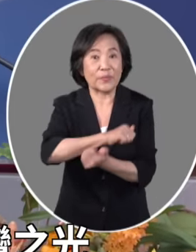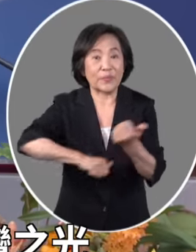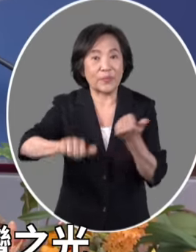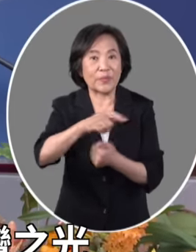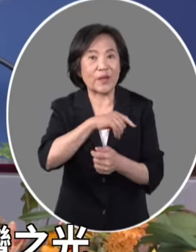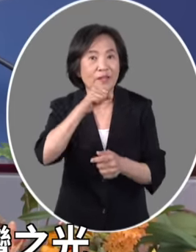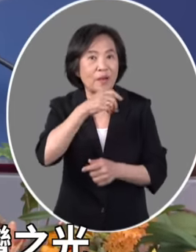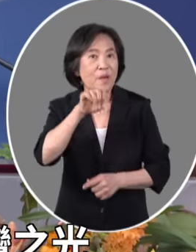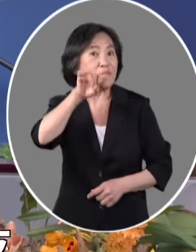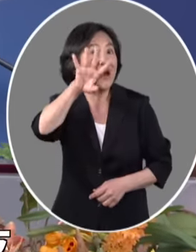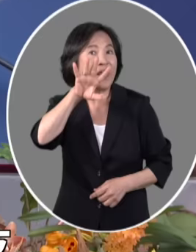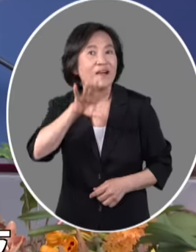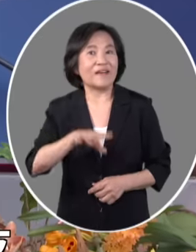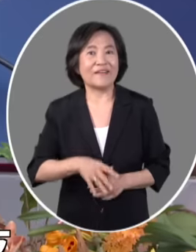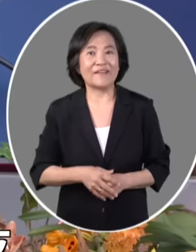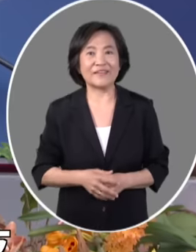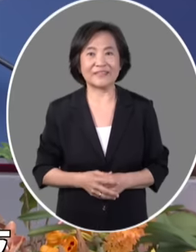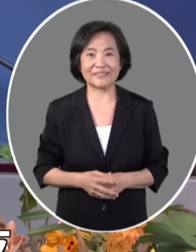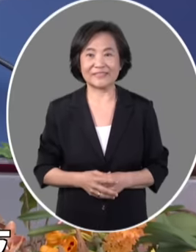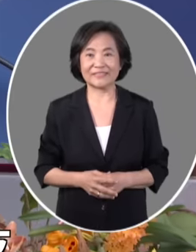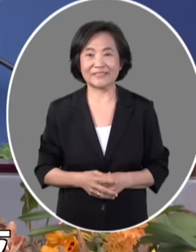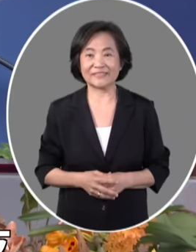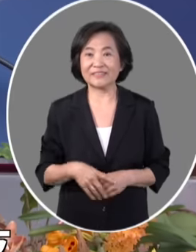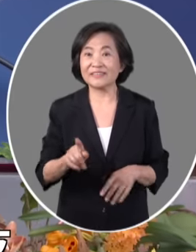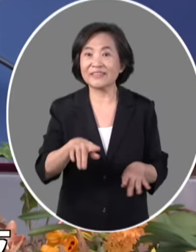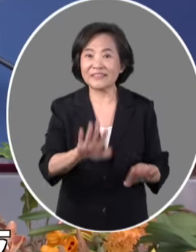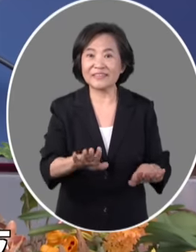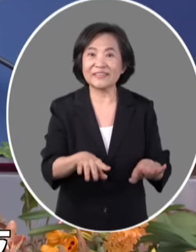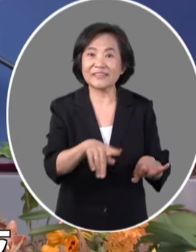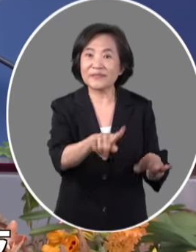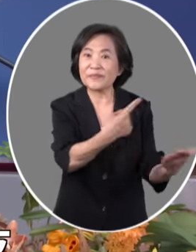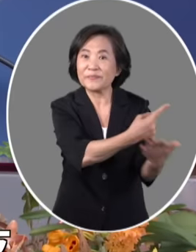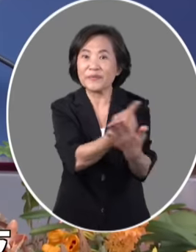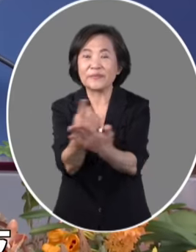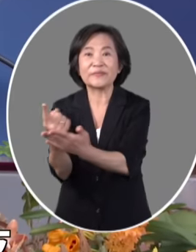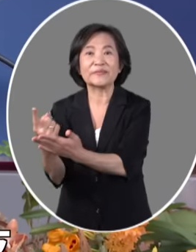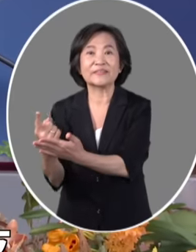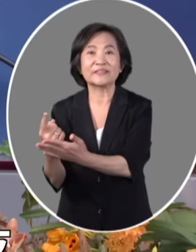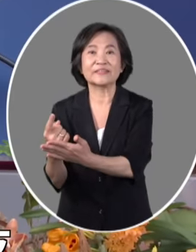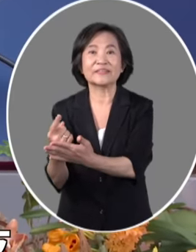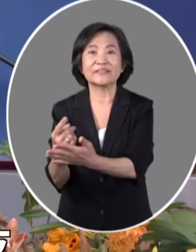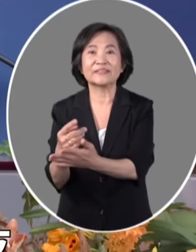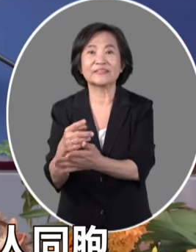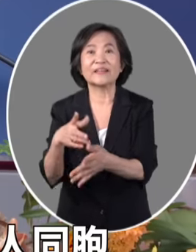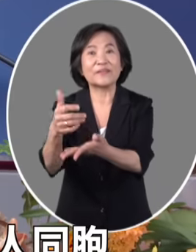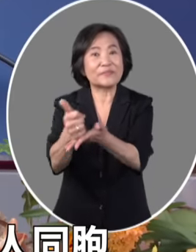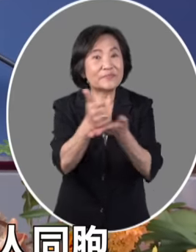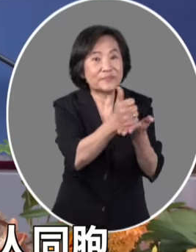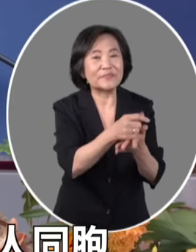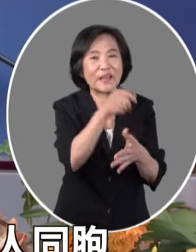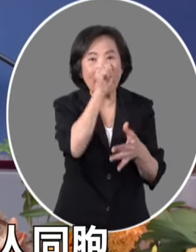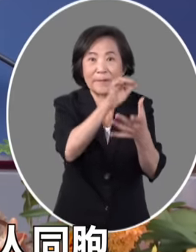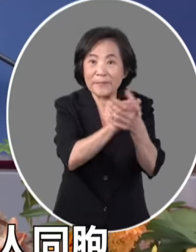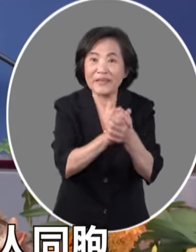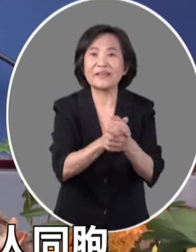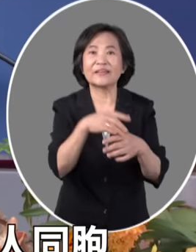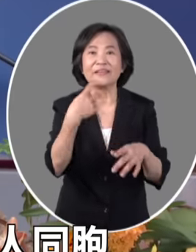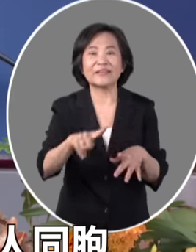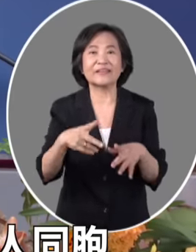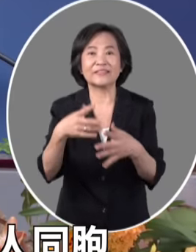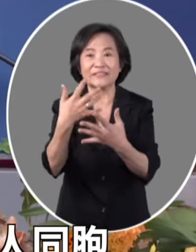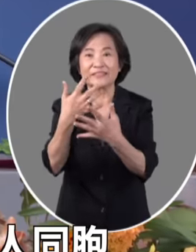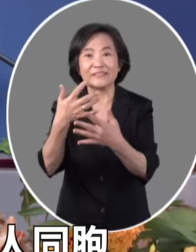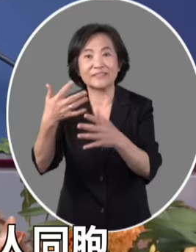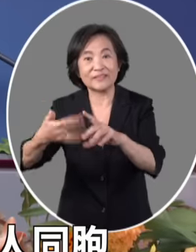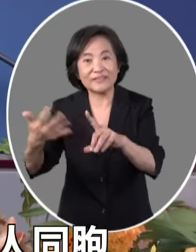光，我们现场的贵宾、好朋友，以及收看电视